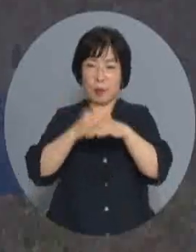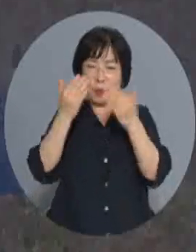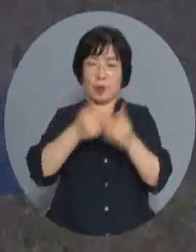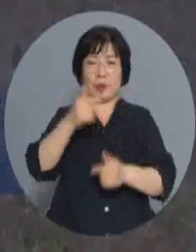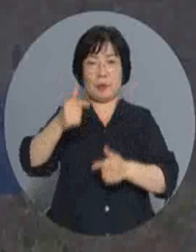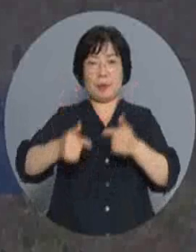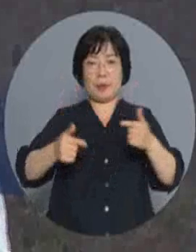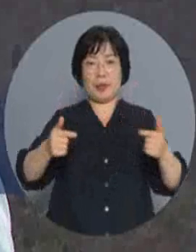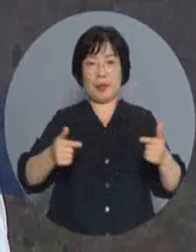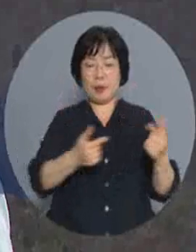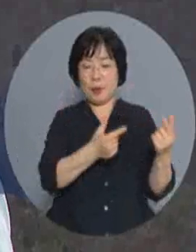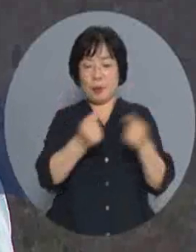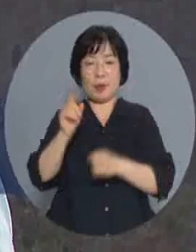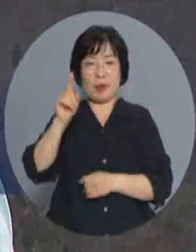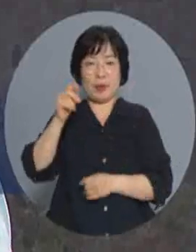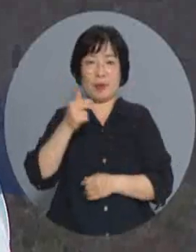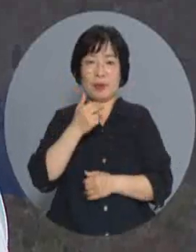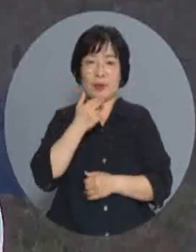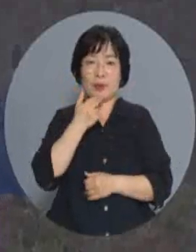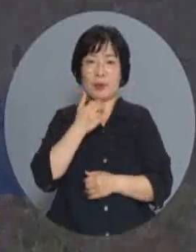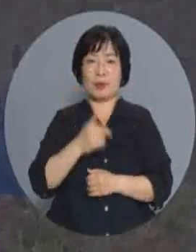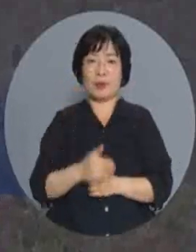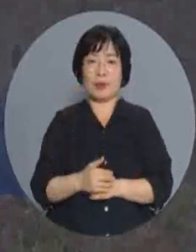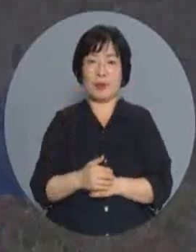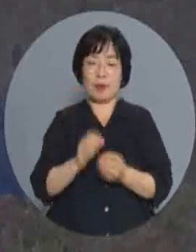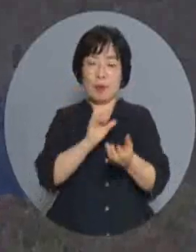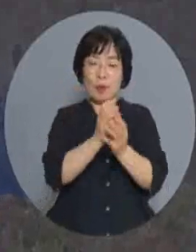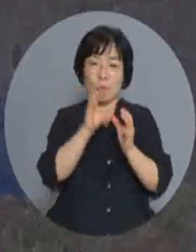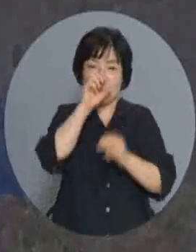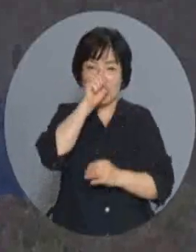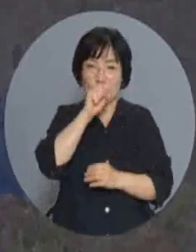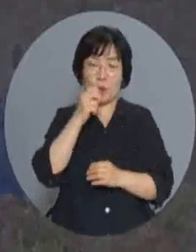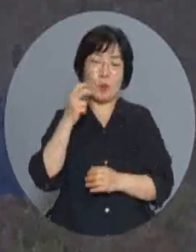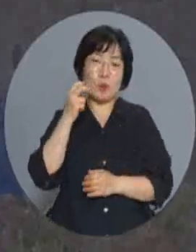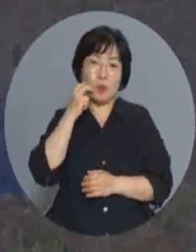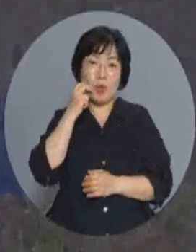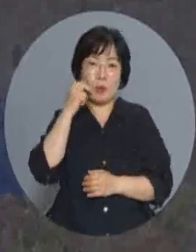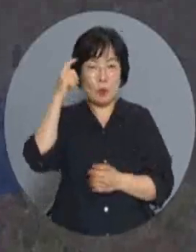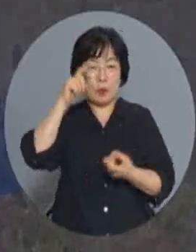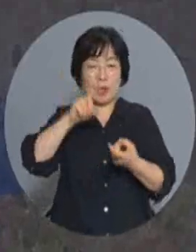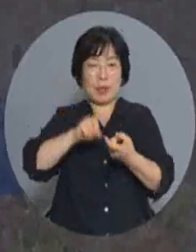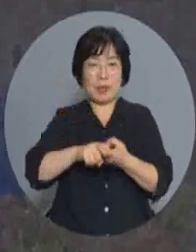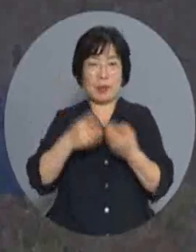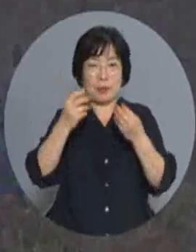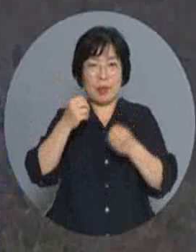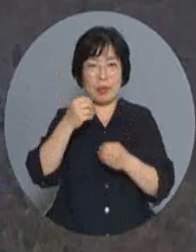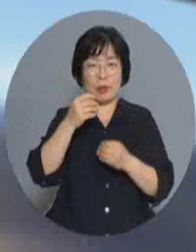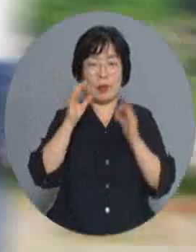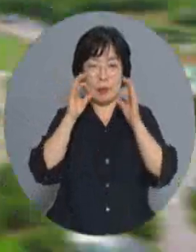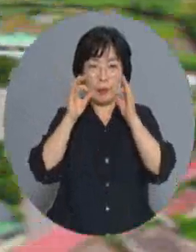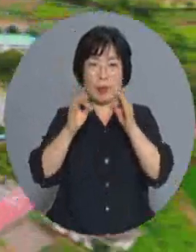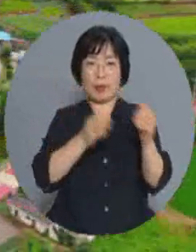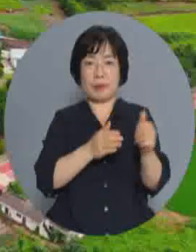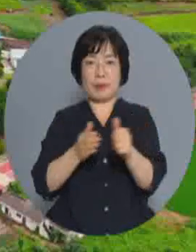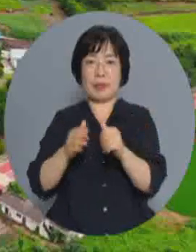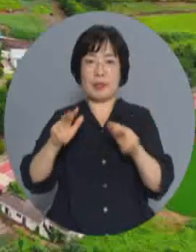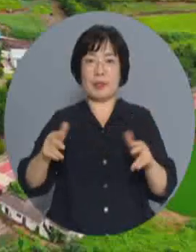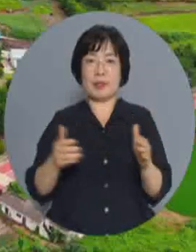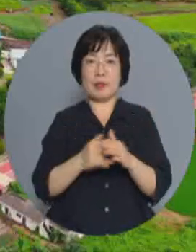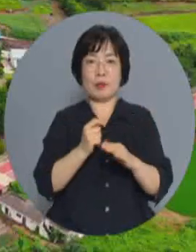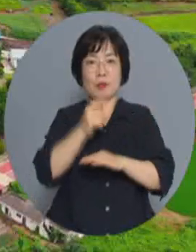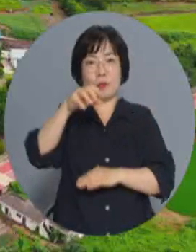각세 특성을 갖고 있 때문에 꽃도 좋지만 손나 좀 관심 있게 많이 관찰해 주시고 지금까지